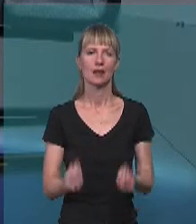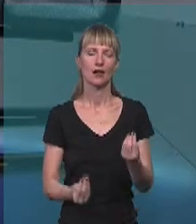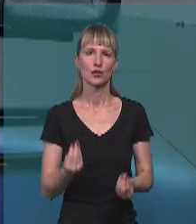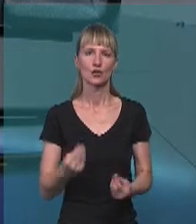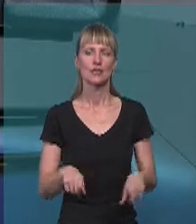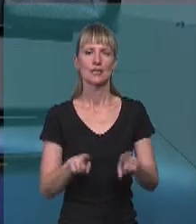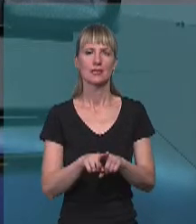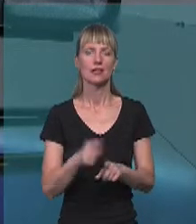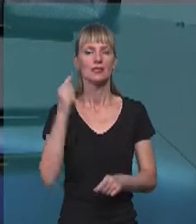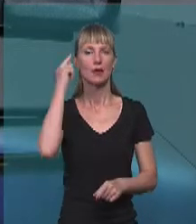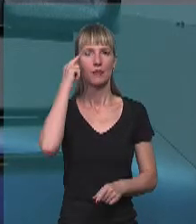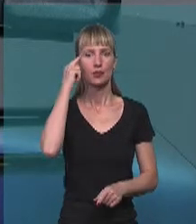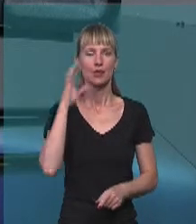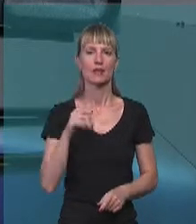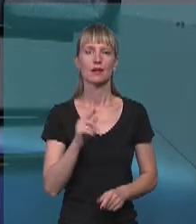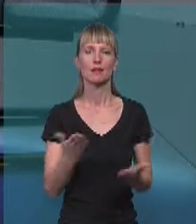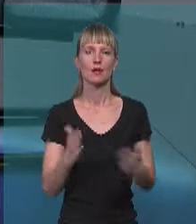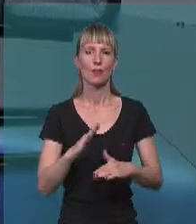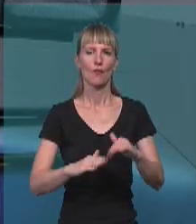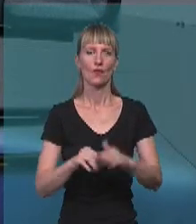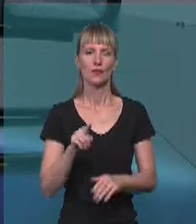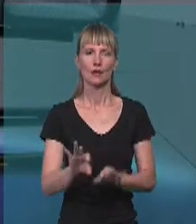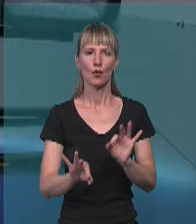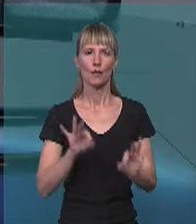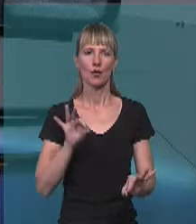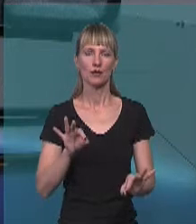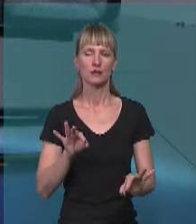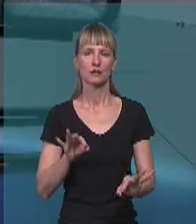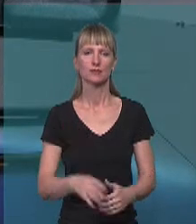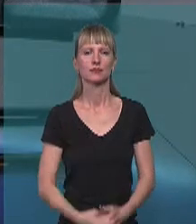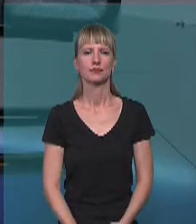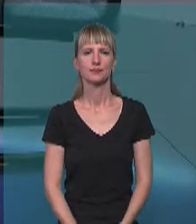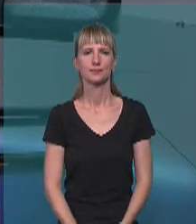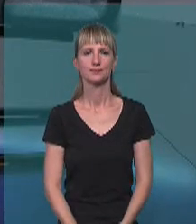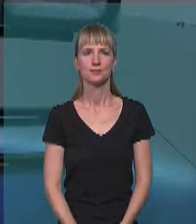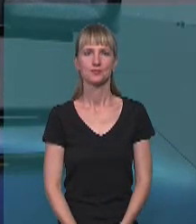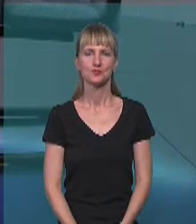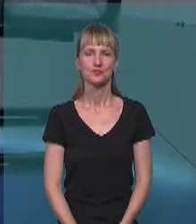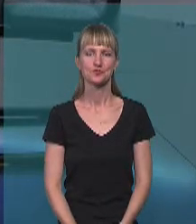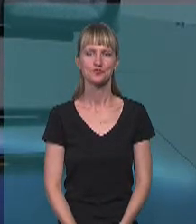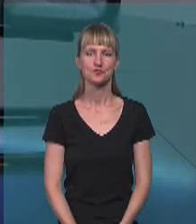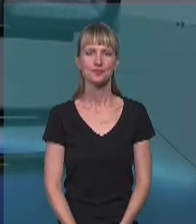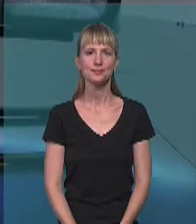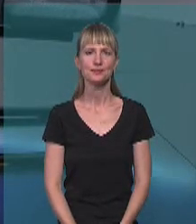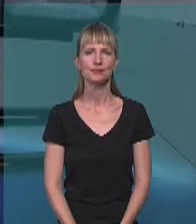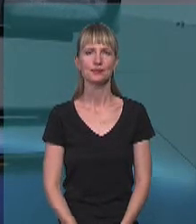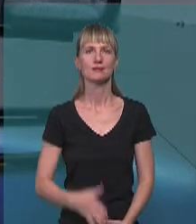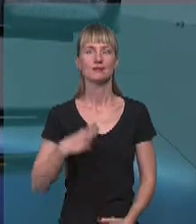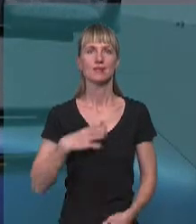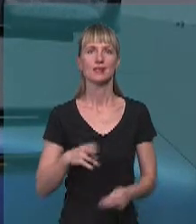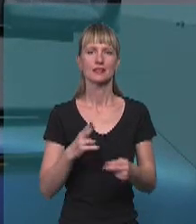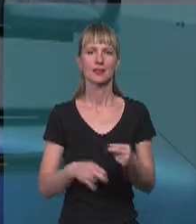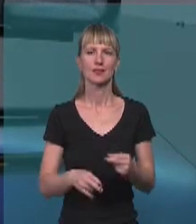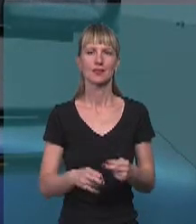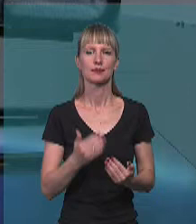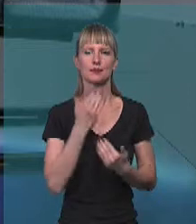граючись, теж замислюються над тим, яку ж професію їм обрати. Ну, я розуміла, маємо вже завершувати. Тут може